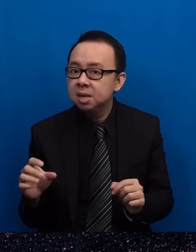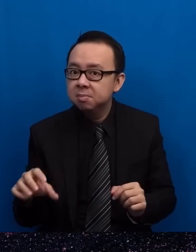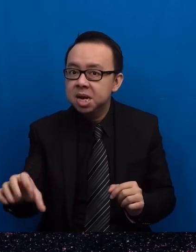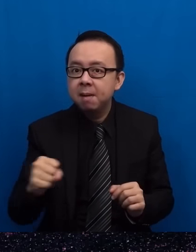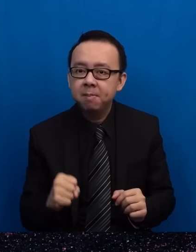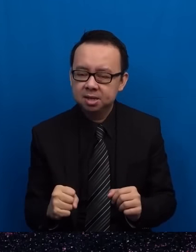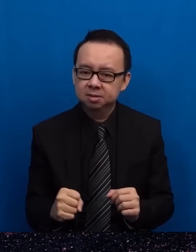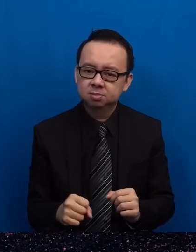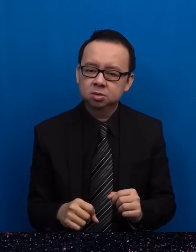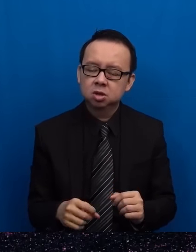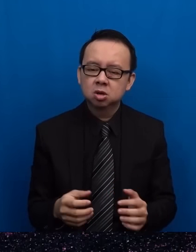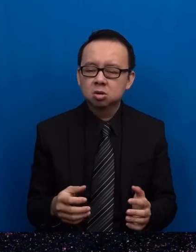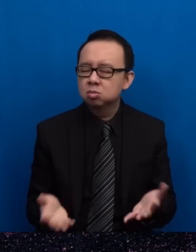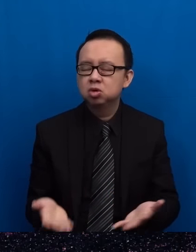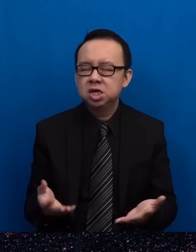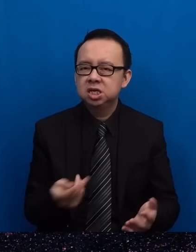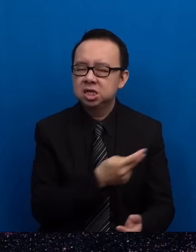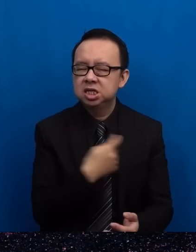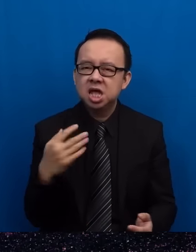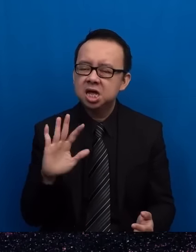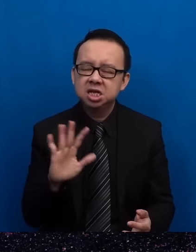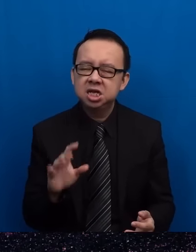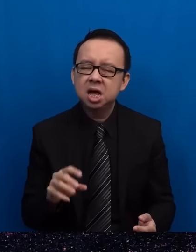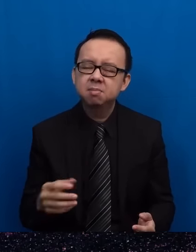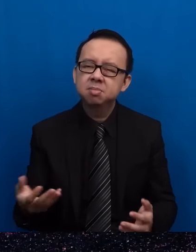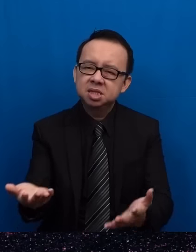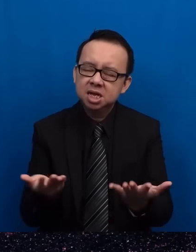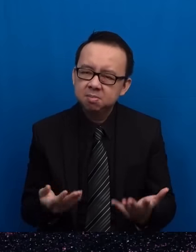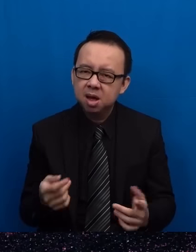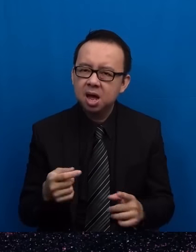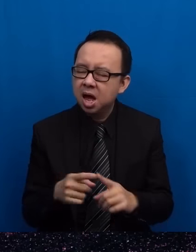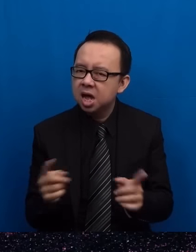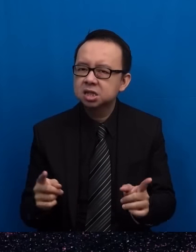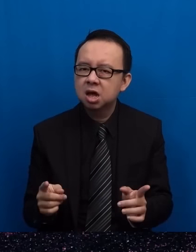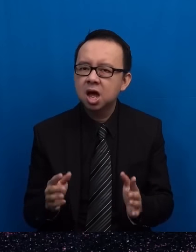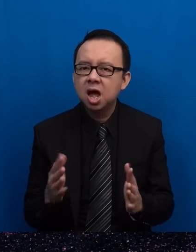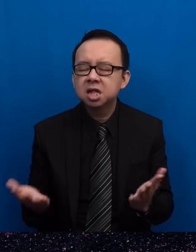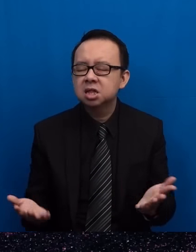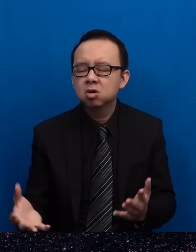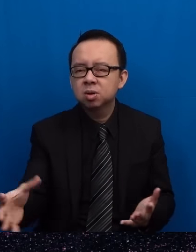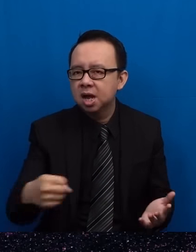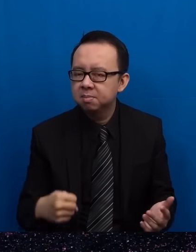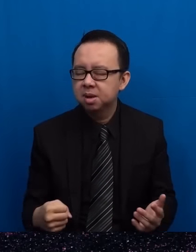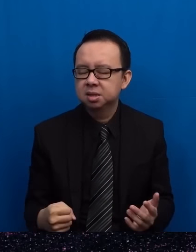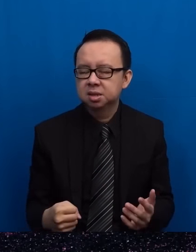memberikan, kita tidak menerima sesuatu, dan kita tidak menemukan sesuatu, dan kita tidak menemukan apa-apa.